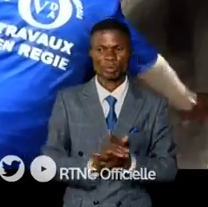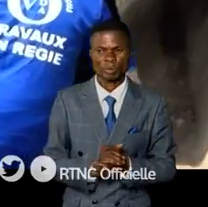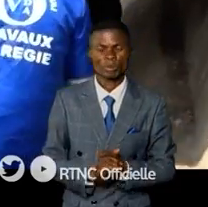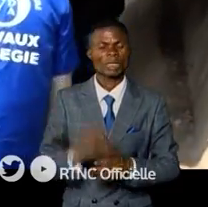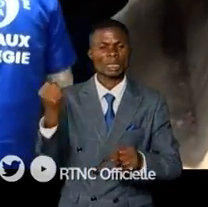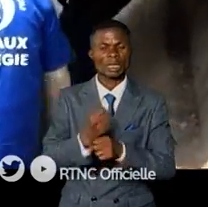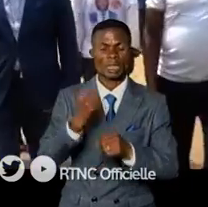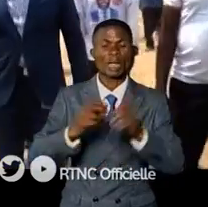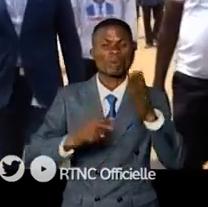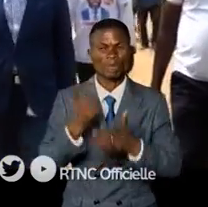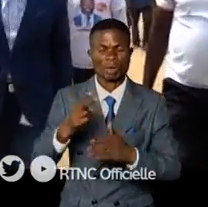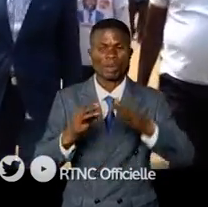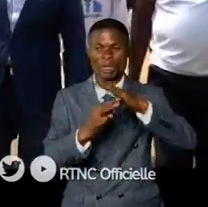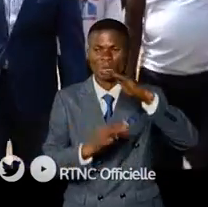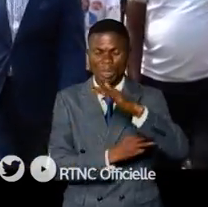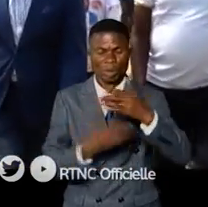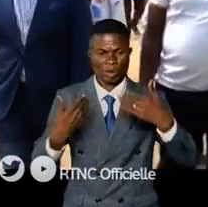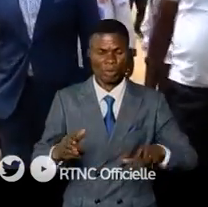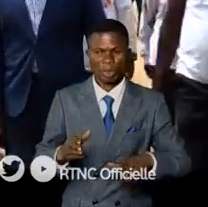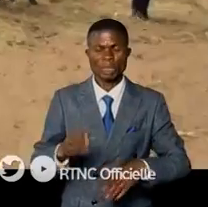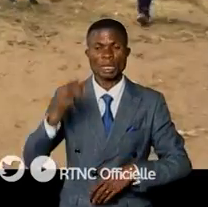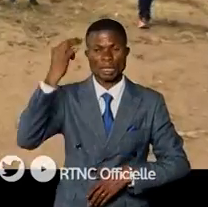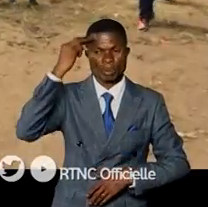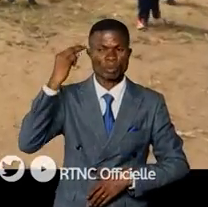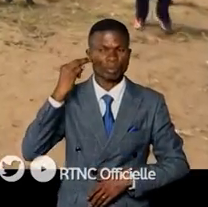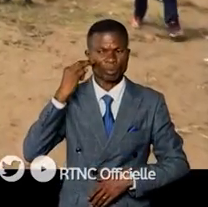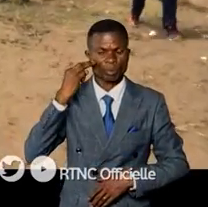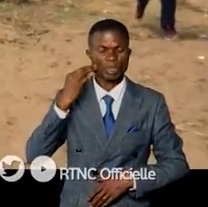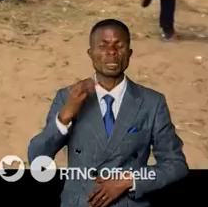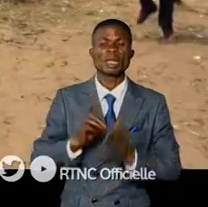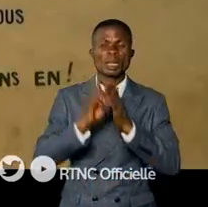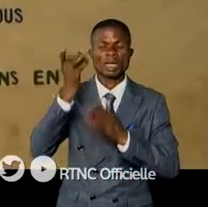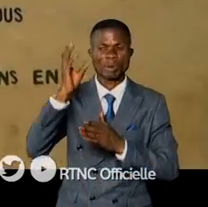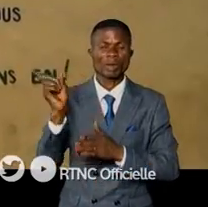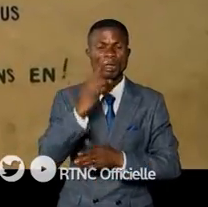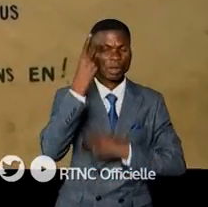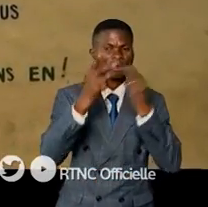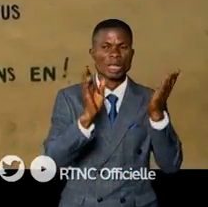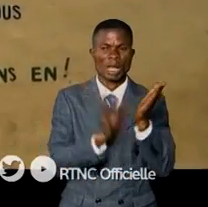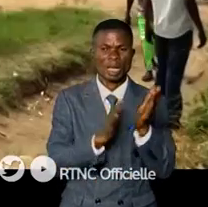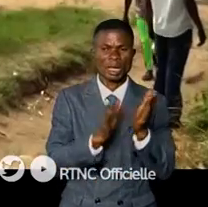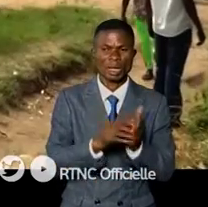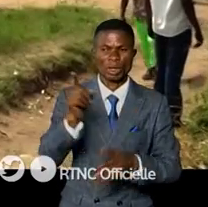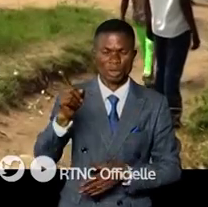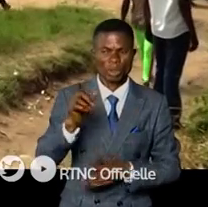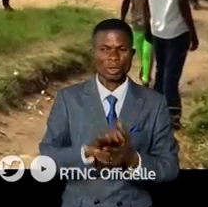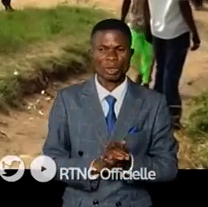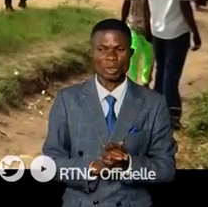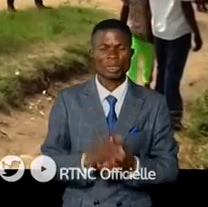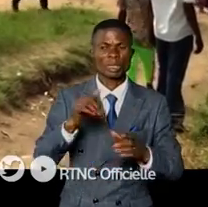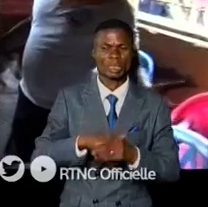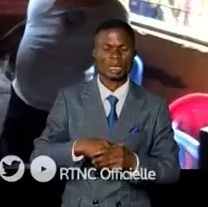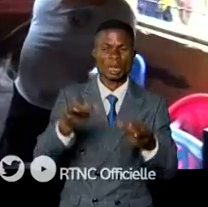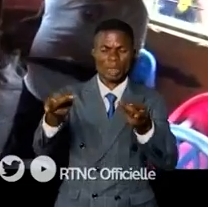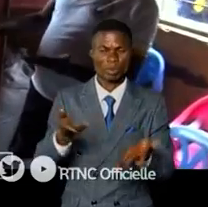double action. Après la livraison de ce pont, l'ingénieur Guy Mikulupombom a visité l'école Choco. J'étais dans cette